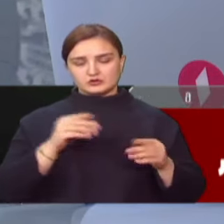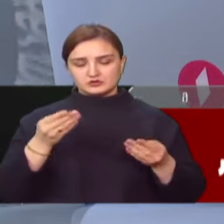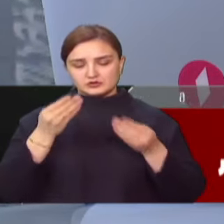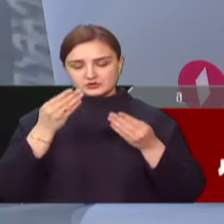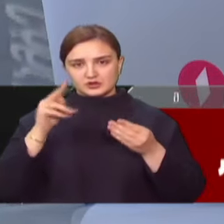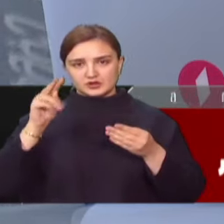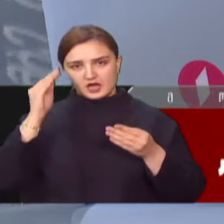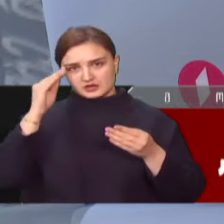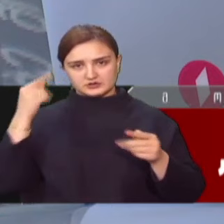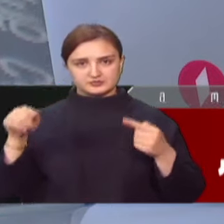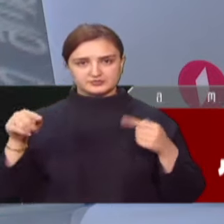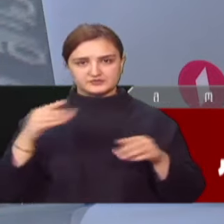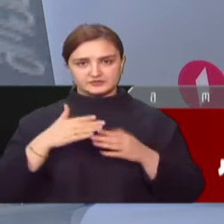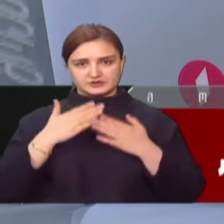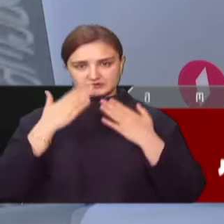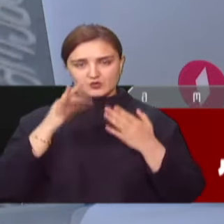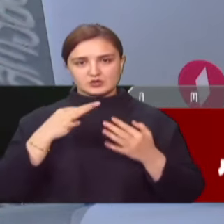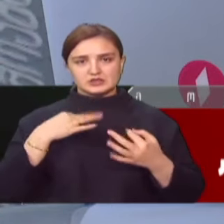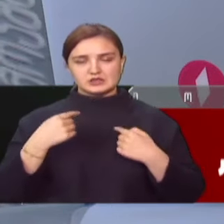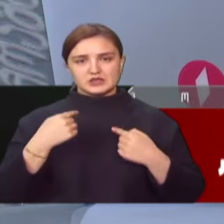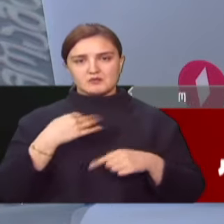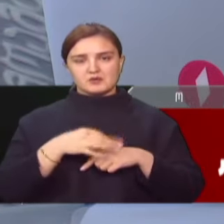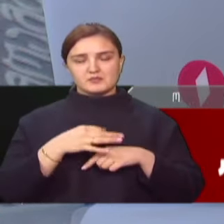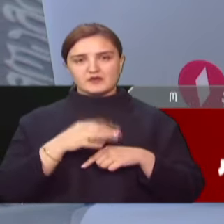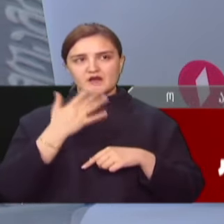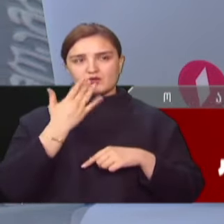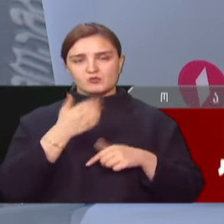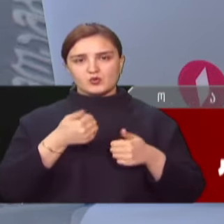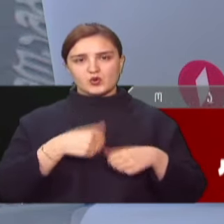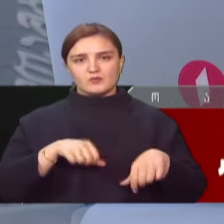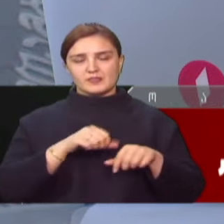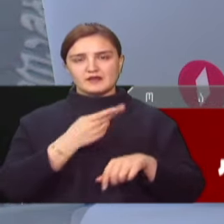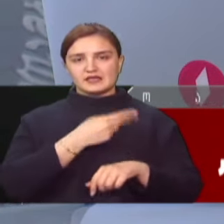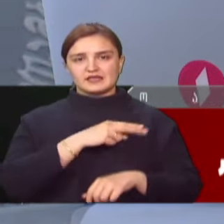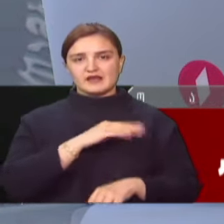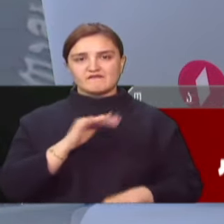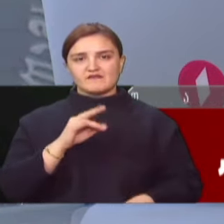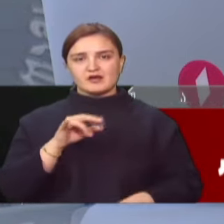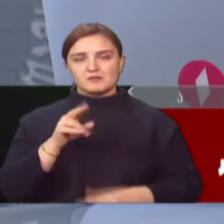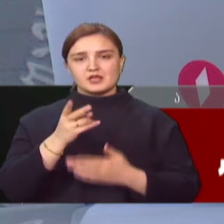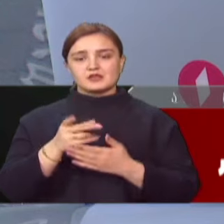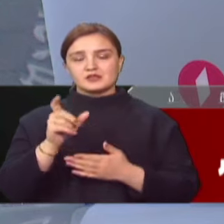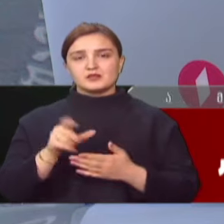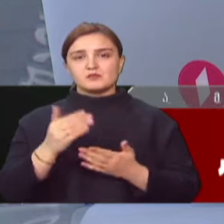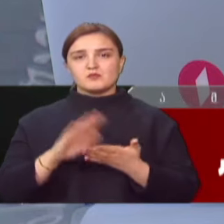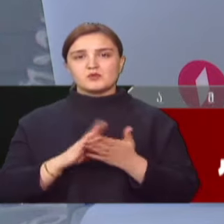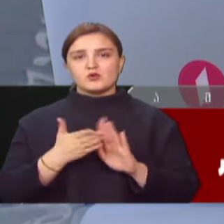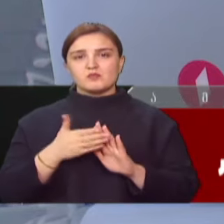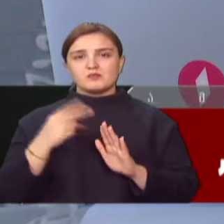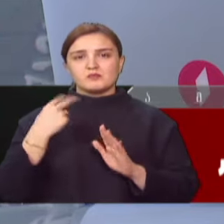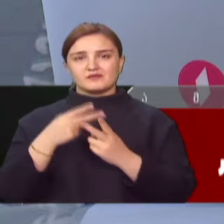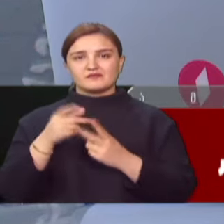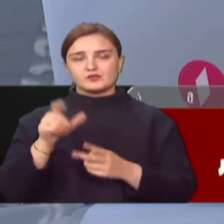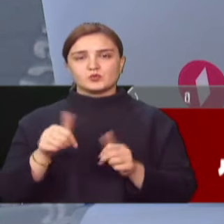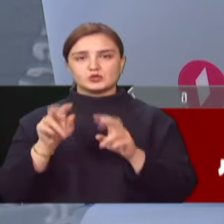Schwanairat, Kithul, Obsangari, Shisaltorit, Amebis Prevenții, Europoli, Comitetea Romomac, Clinica Viva, Mecim, Kopim, Shavde, Bulebis, Piro, Bebiși, Amocma.